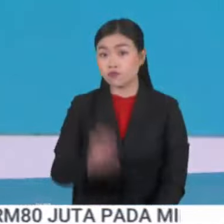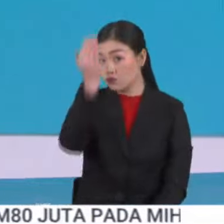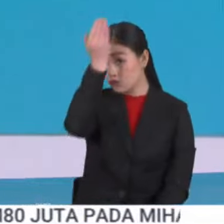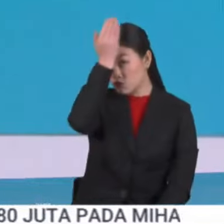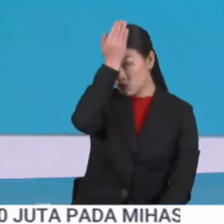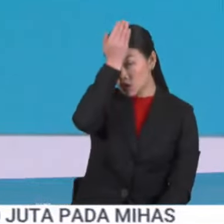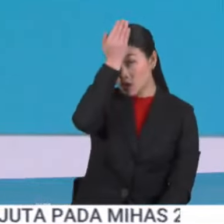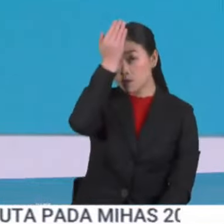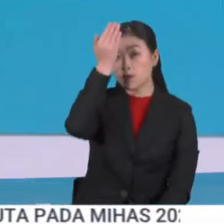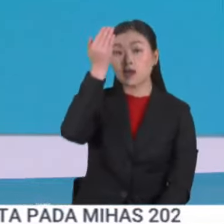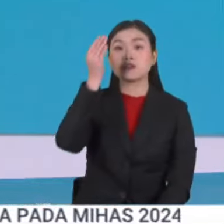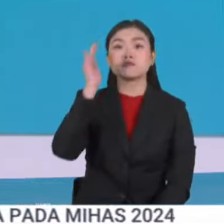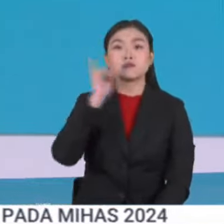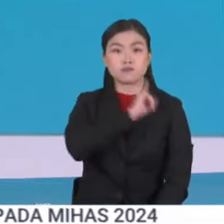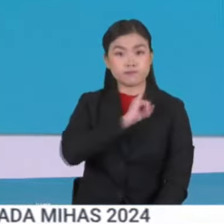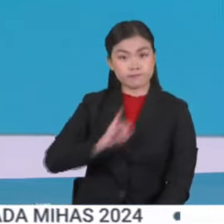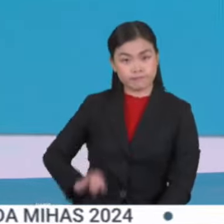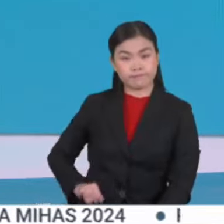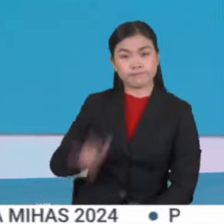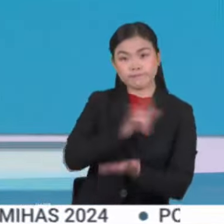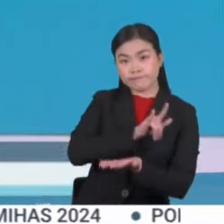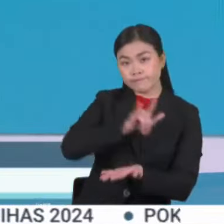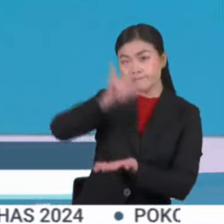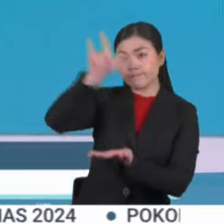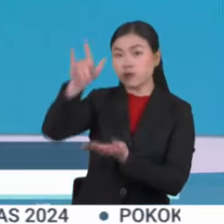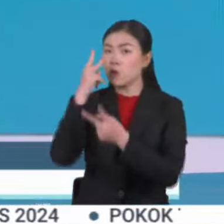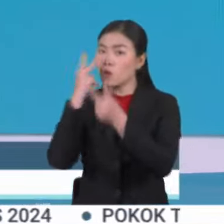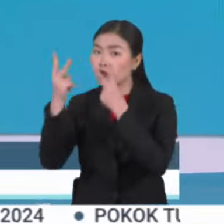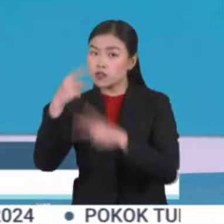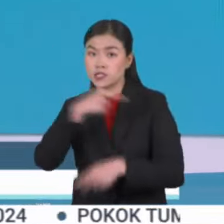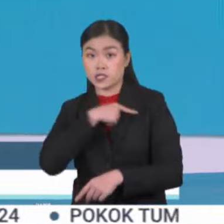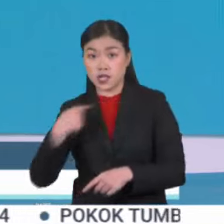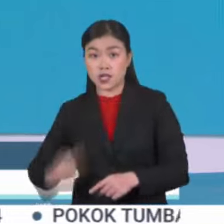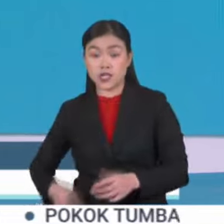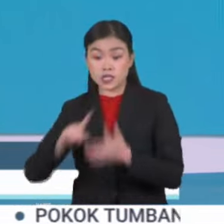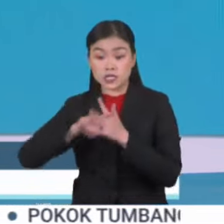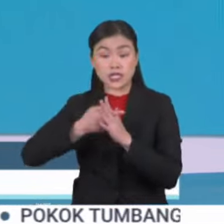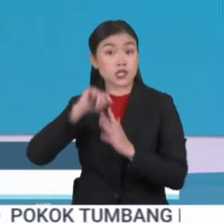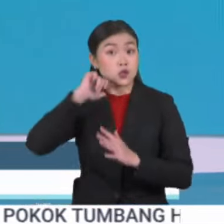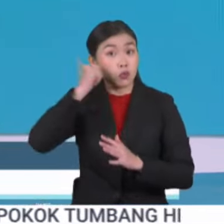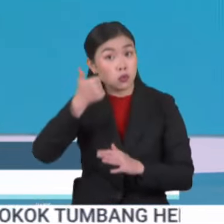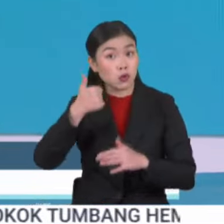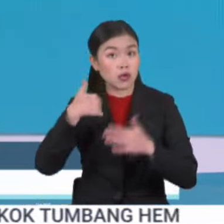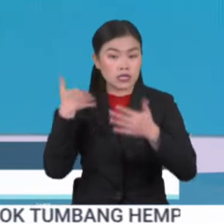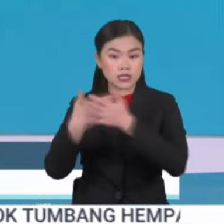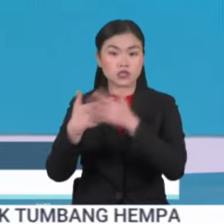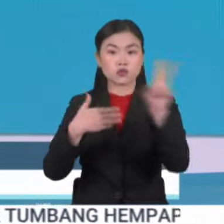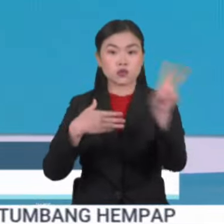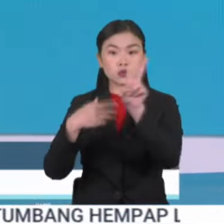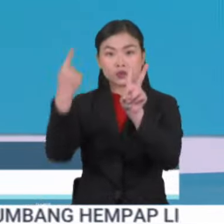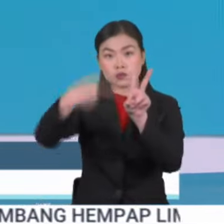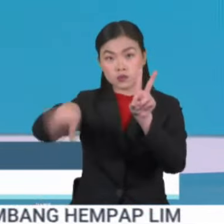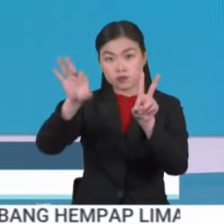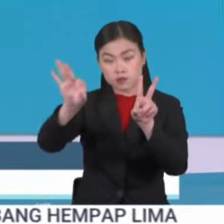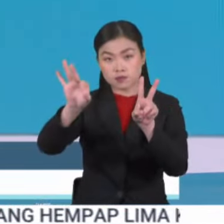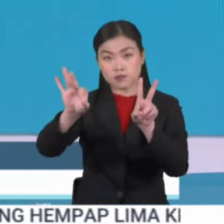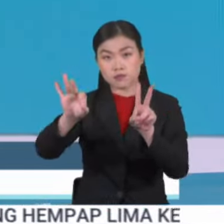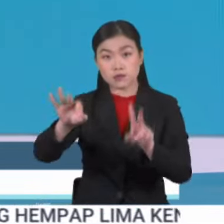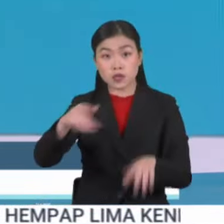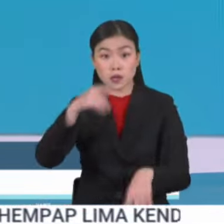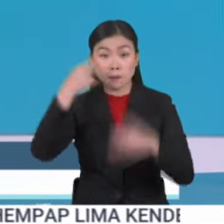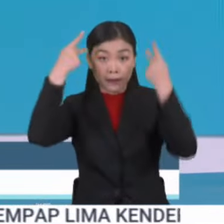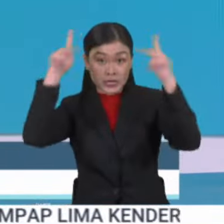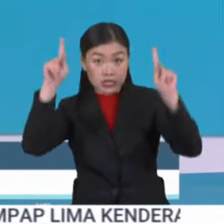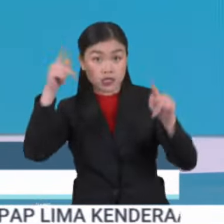Yang di-Pertuan Agong Sultan Ibrahim berkenan mengadakan lawatan negara ke China bermula esok hingga 22 September di atas jemputan Presiden China